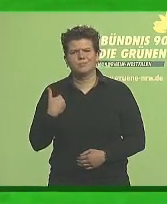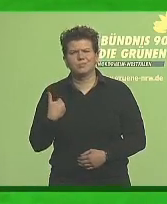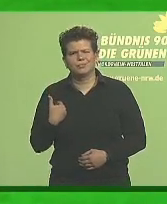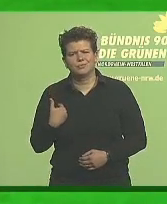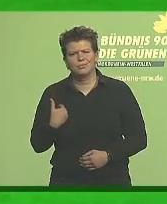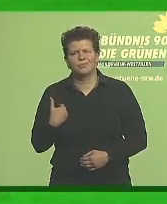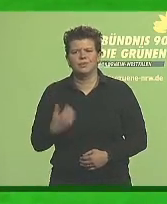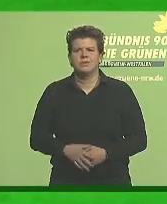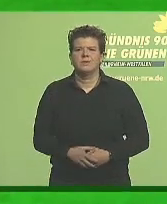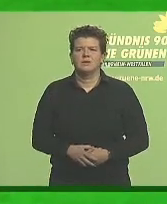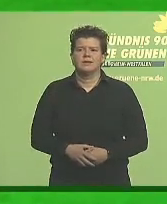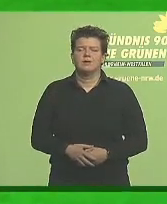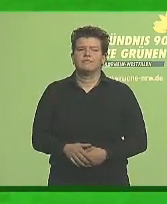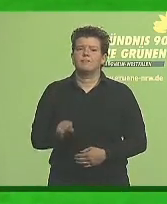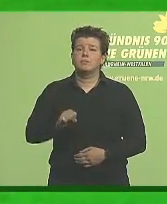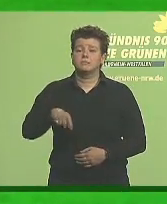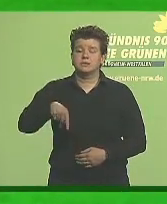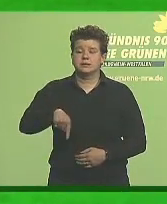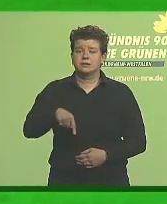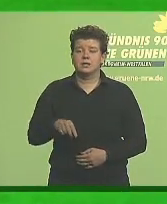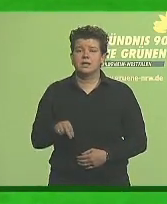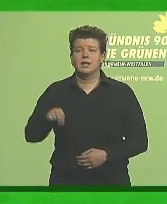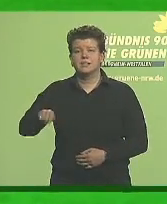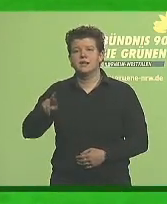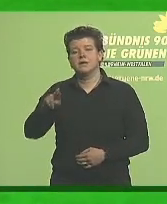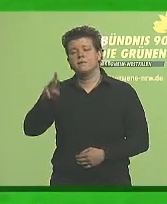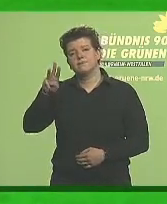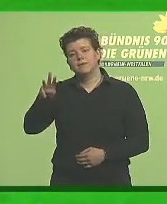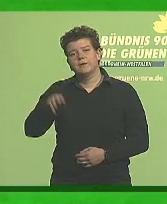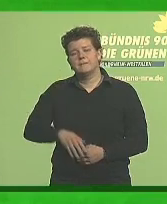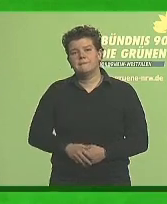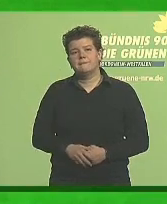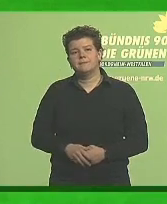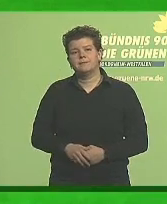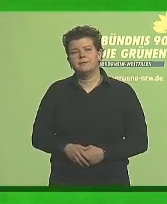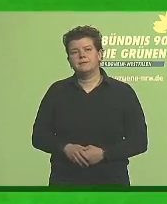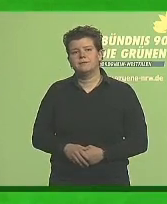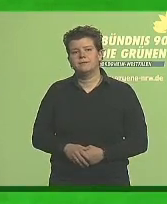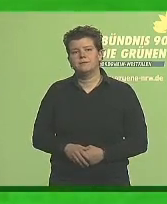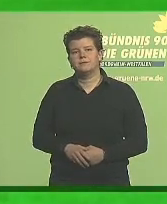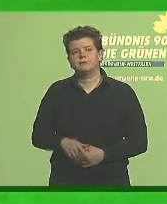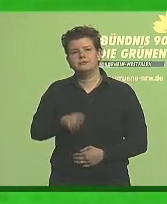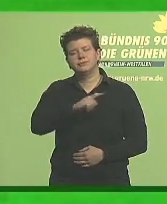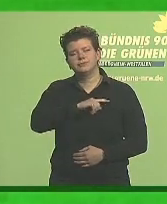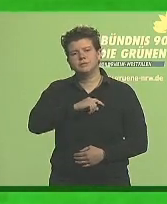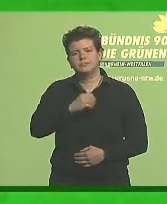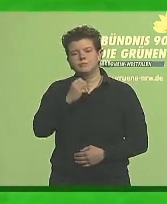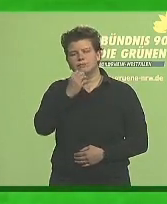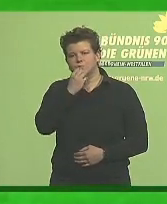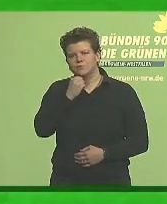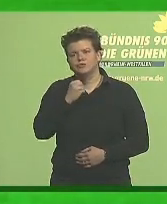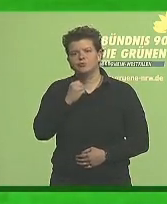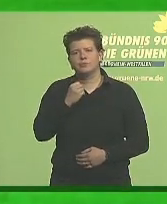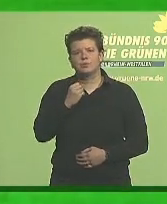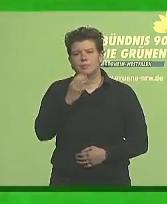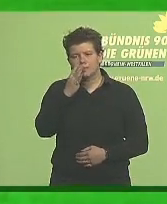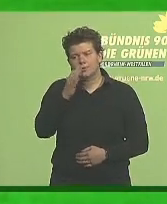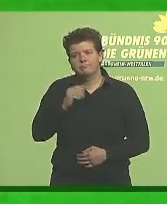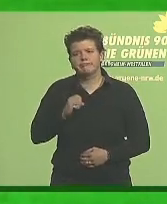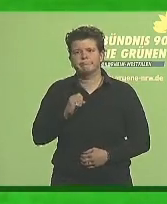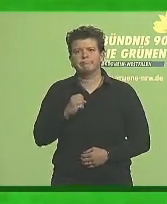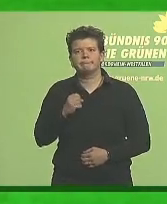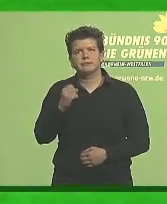hier im neutralen westfälischen Landesparteitag euch versuche, an diese europäische Dimension zu